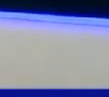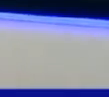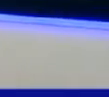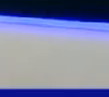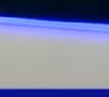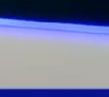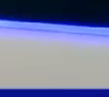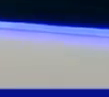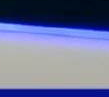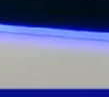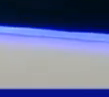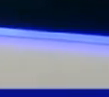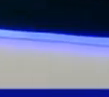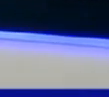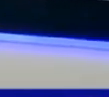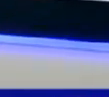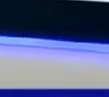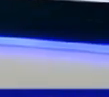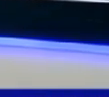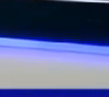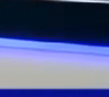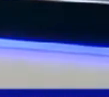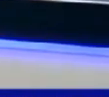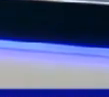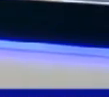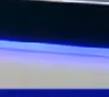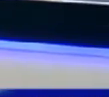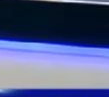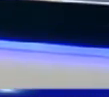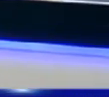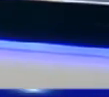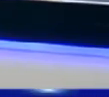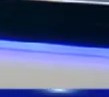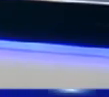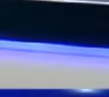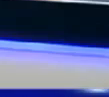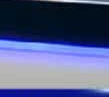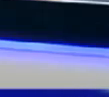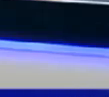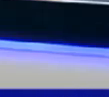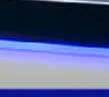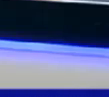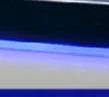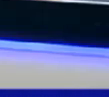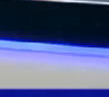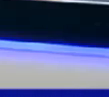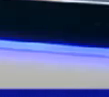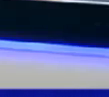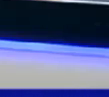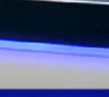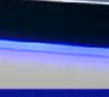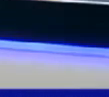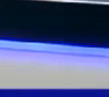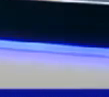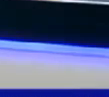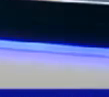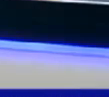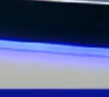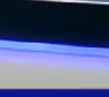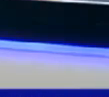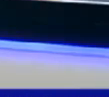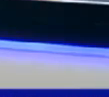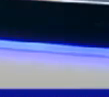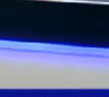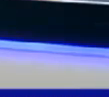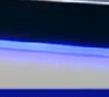Assalamualaikum, salam negaraku, Saka Malaysia. Nasional 8 bersama saya Kamal Firman Shah Kamaluddin. Dan saya Norma Zalina Muhammad Nur. Berikut paparan utama